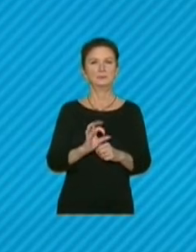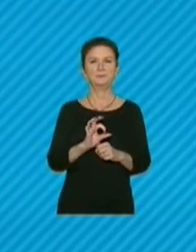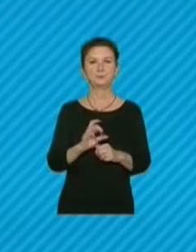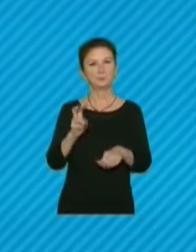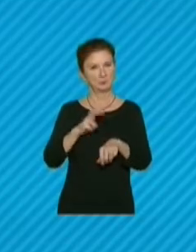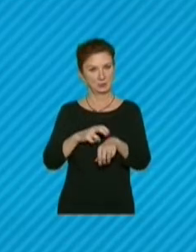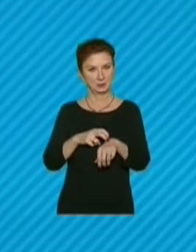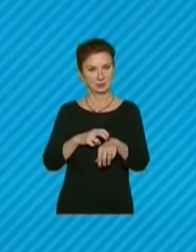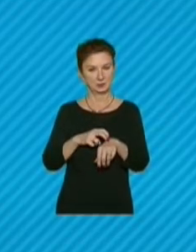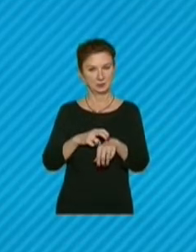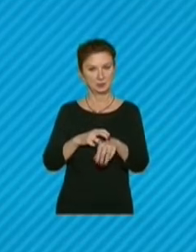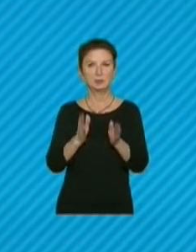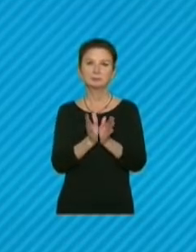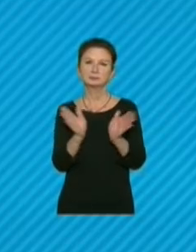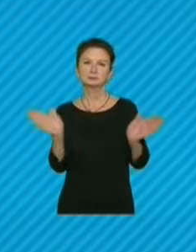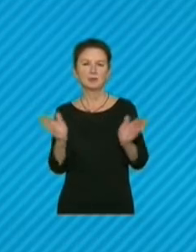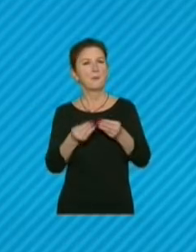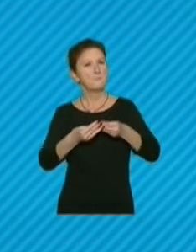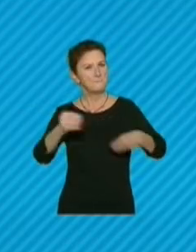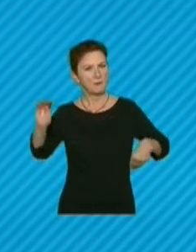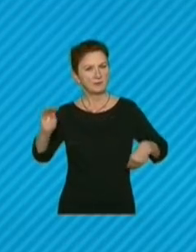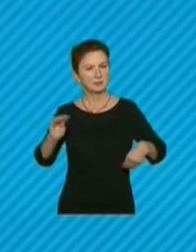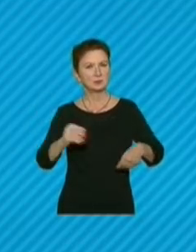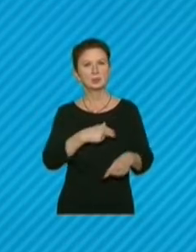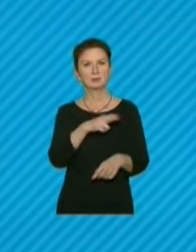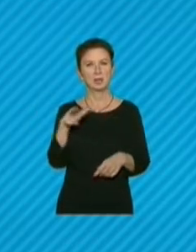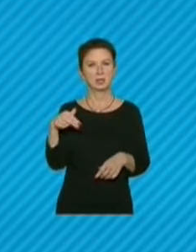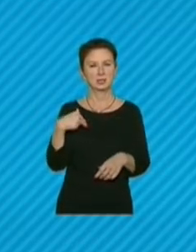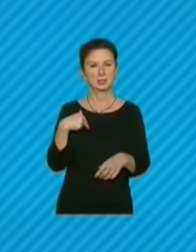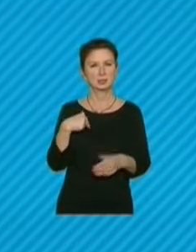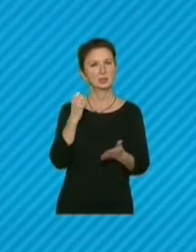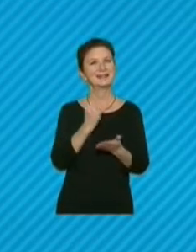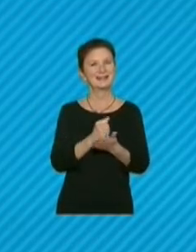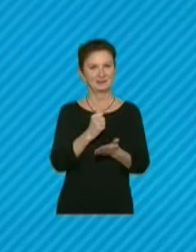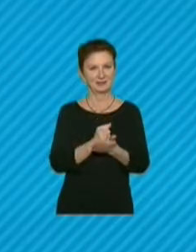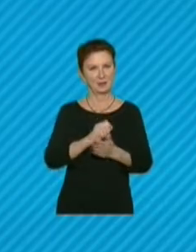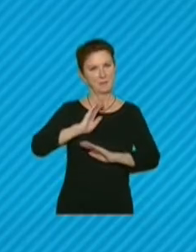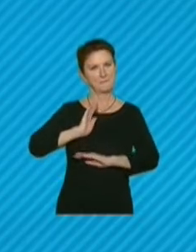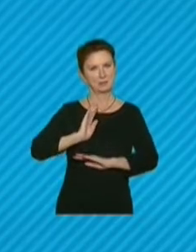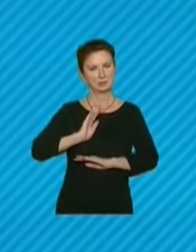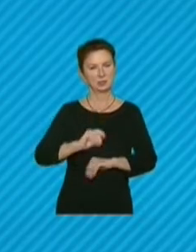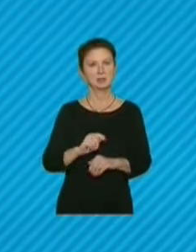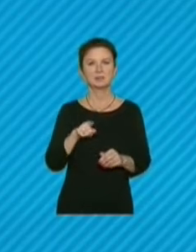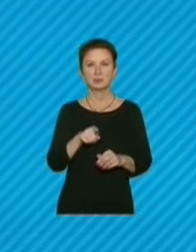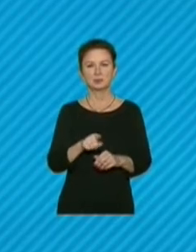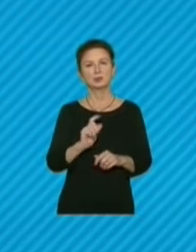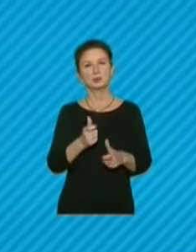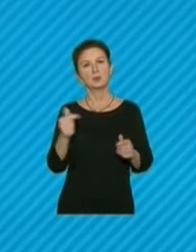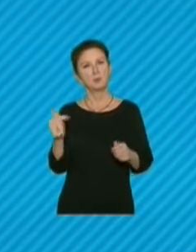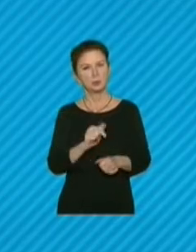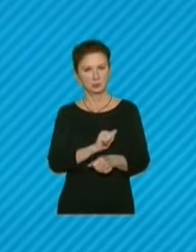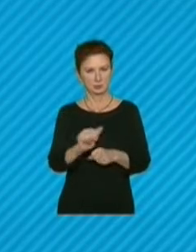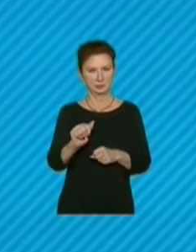medycznych rozszerzamy nasze zasady bezpieczeństwa. Te środki zapobiegawcze muszą